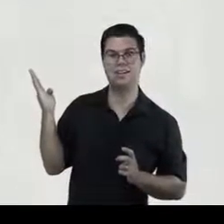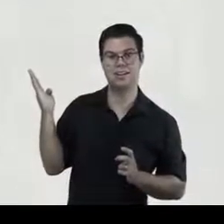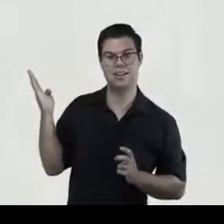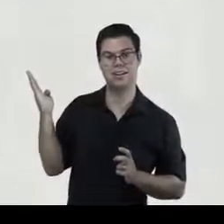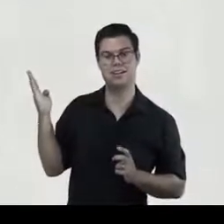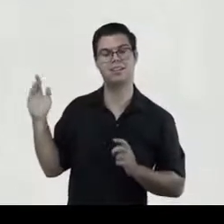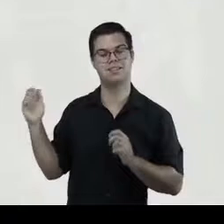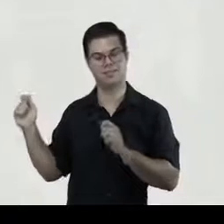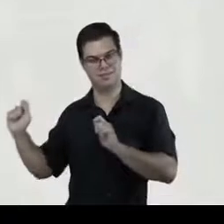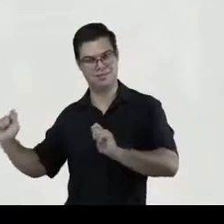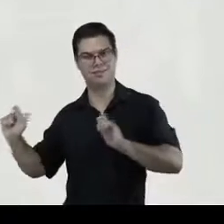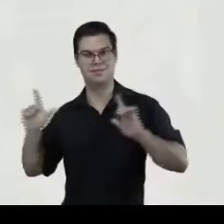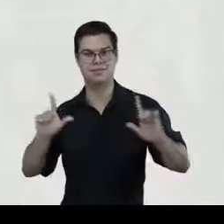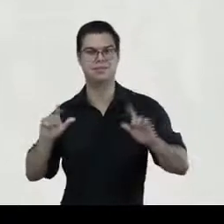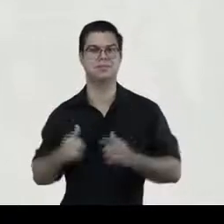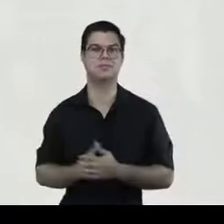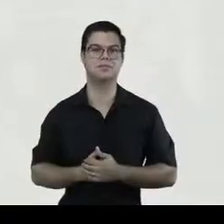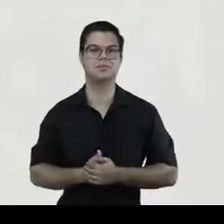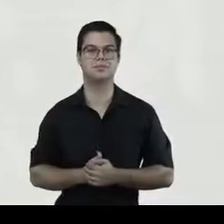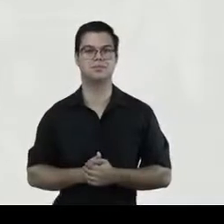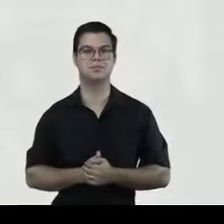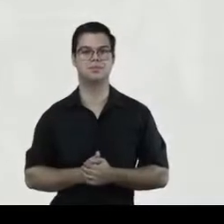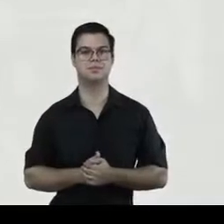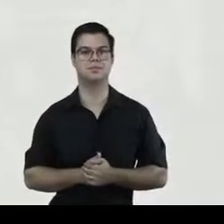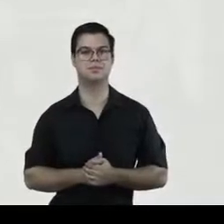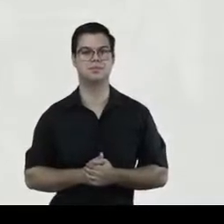Et puis, le début du texte,